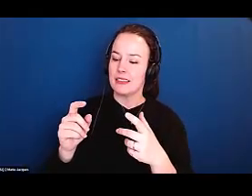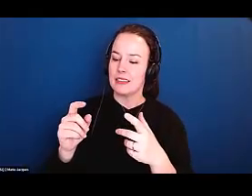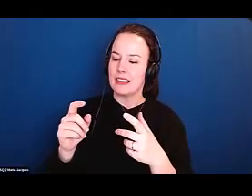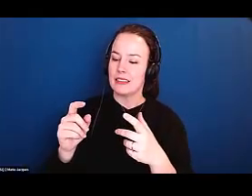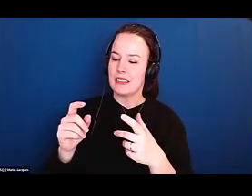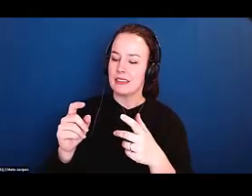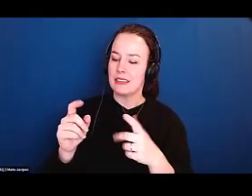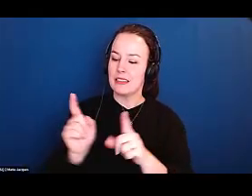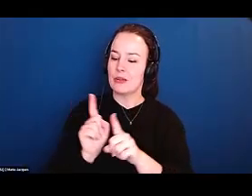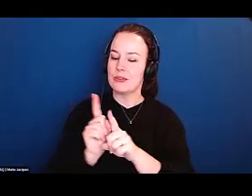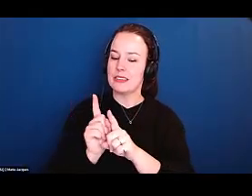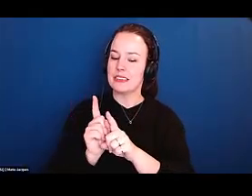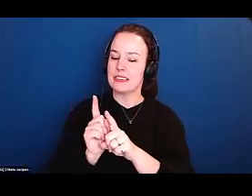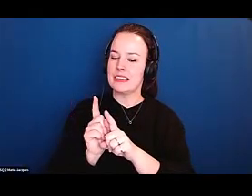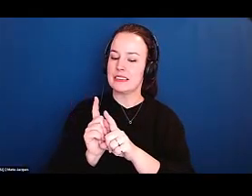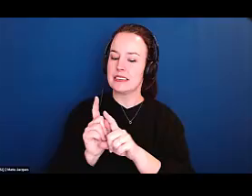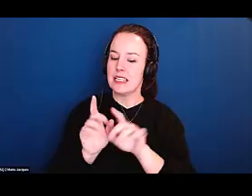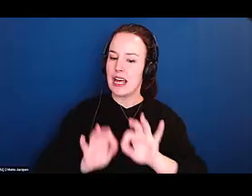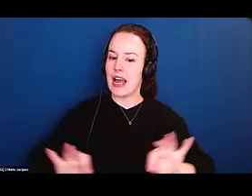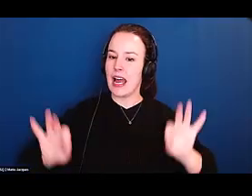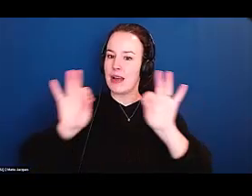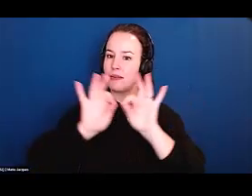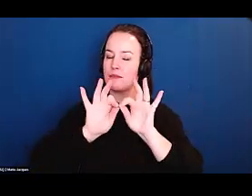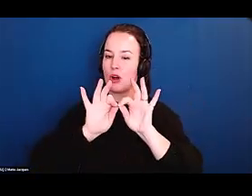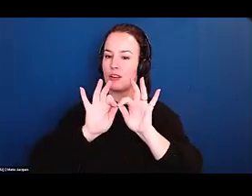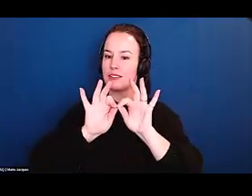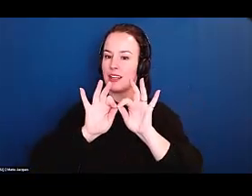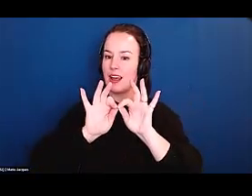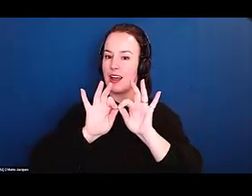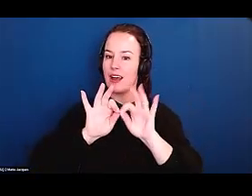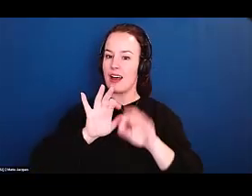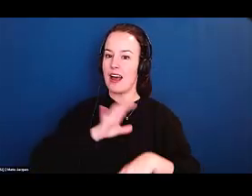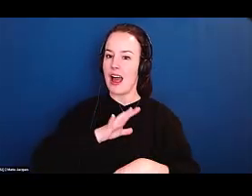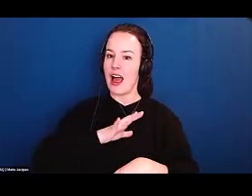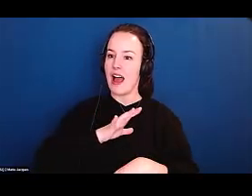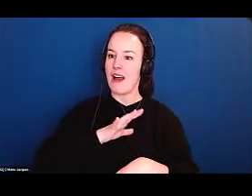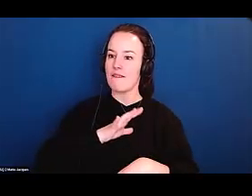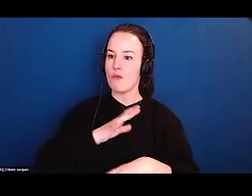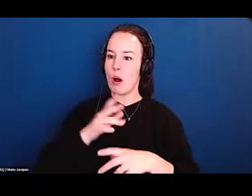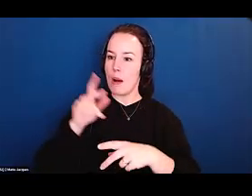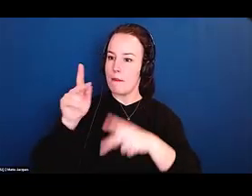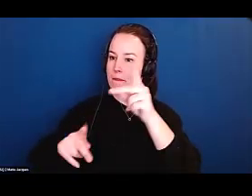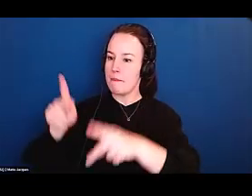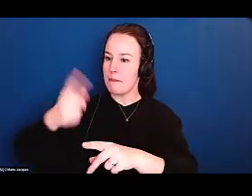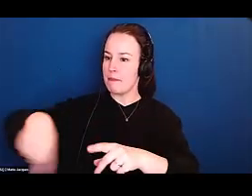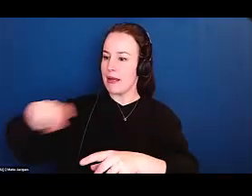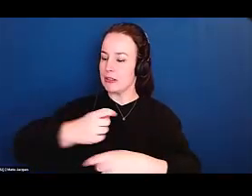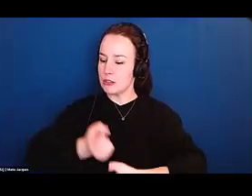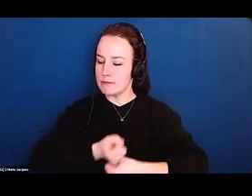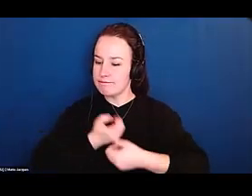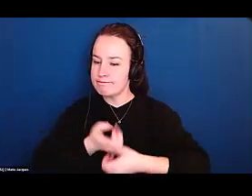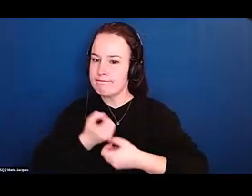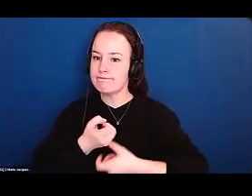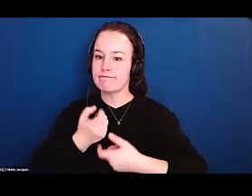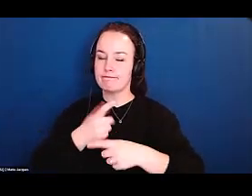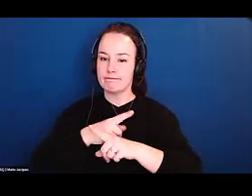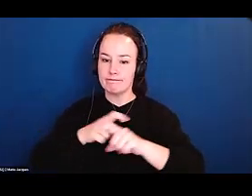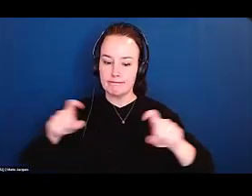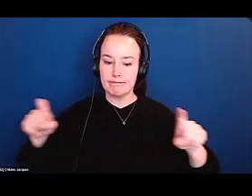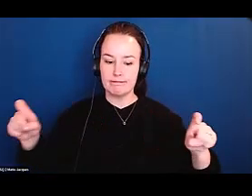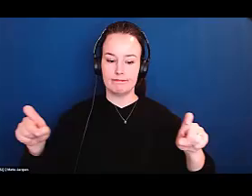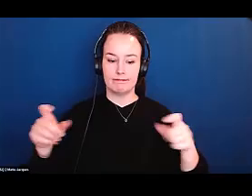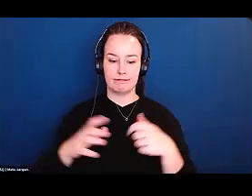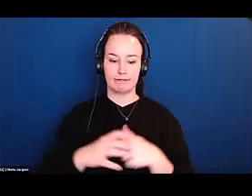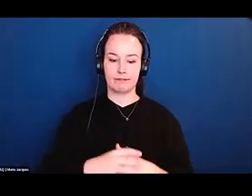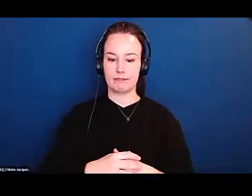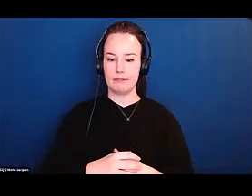on se rend compte de l'importance également d'avoir ces voix qui entrent dans nos centres de santé et dans nos établissements de soins